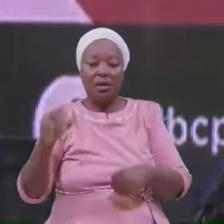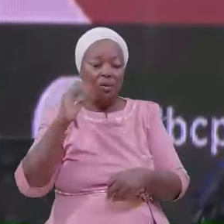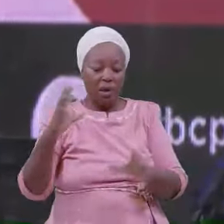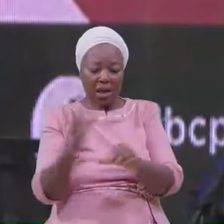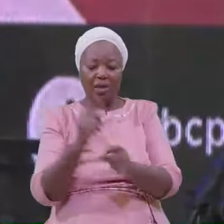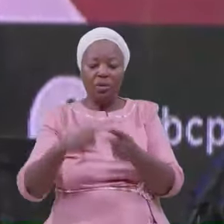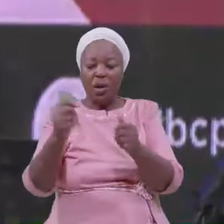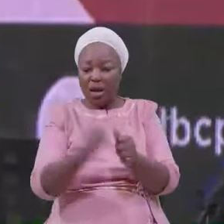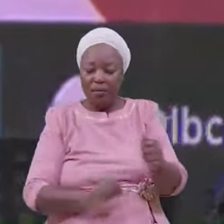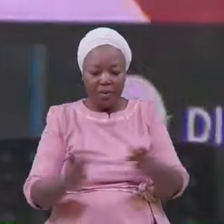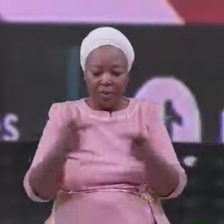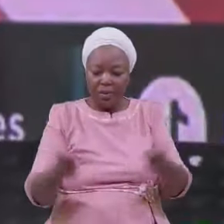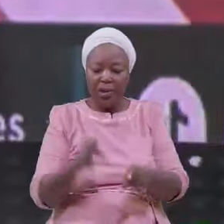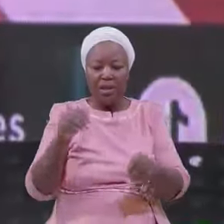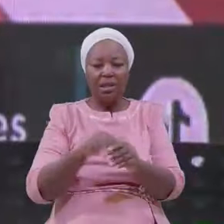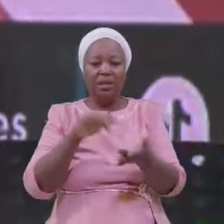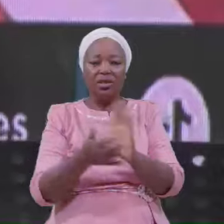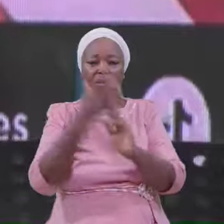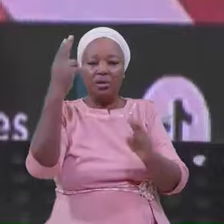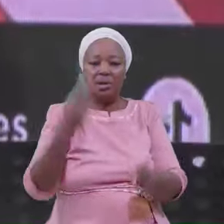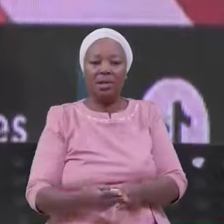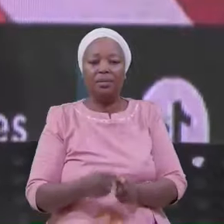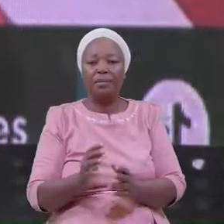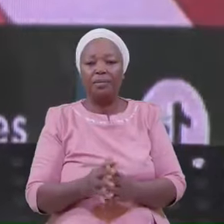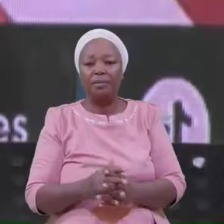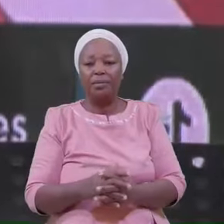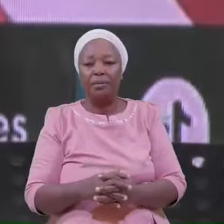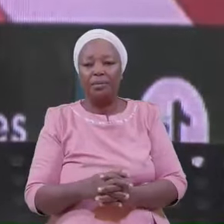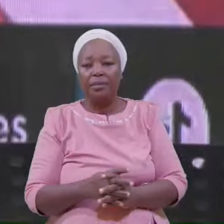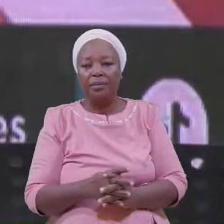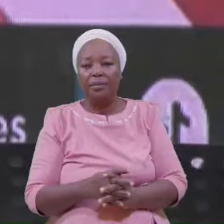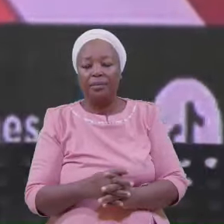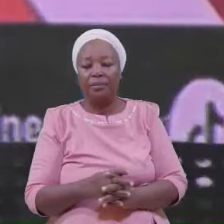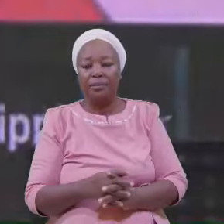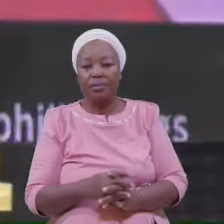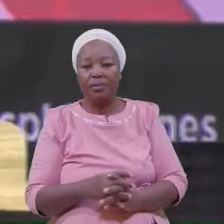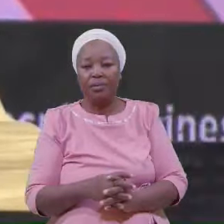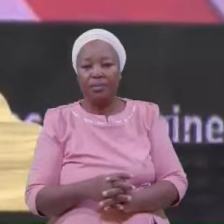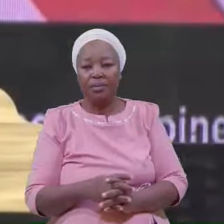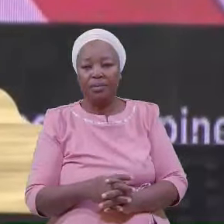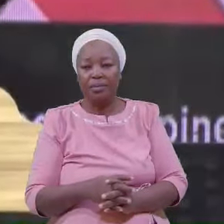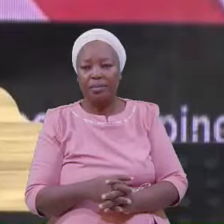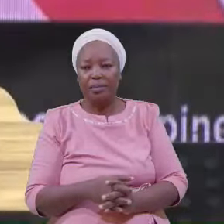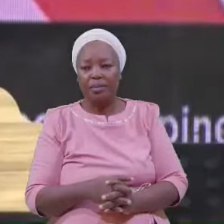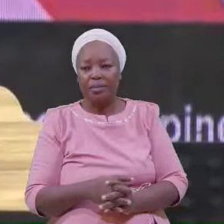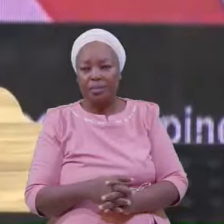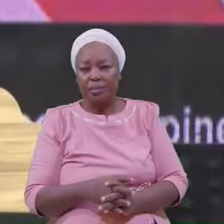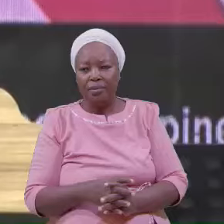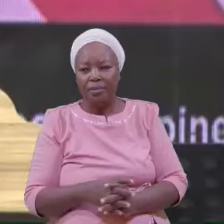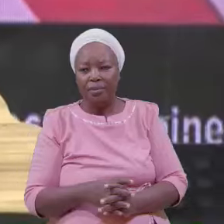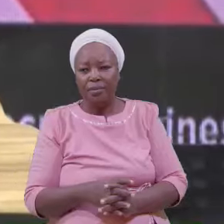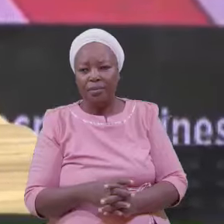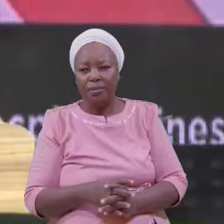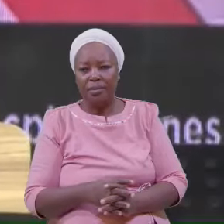island. Kung ikaw ay lalapit sa Panginoon, ang pagpapagaling ng Panginoon ay lalapit o pupunta sa anumang lugar.